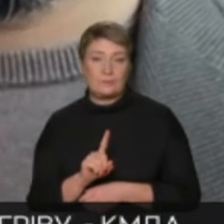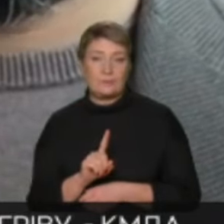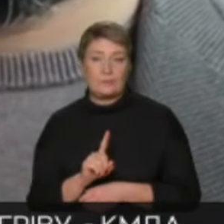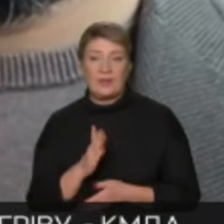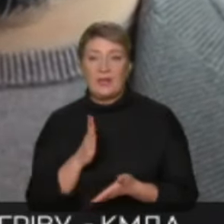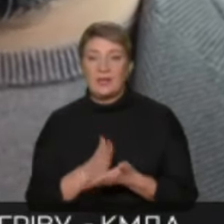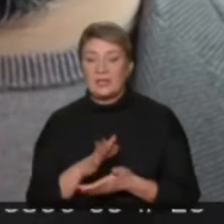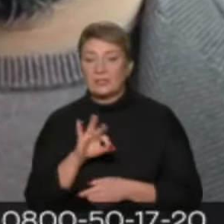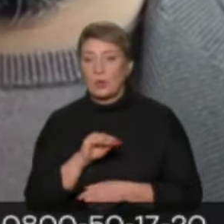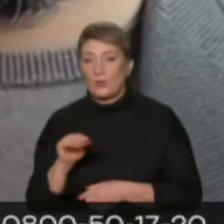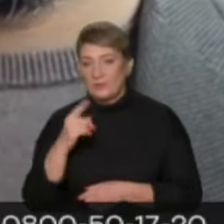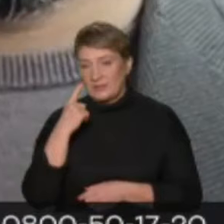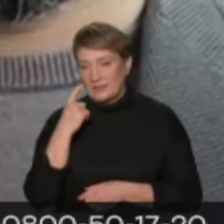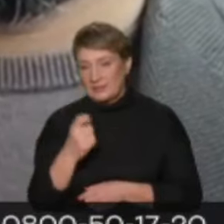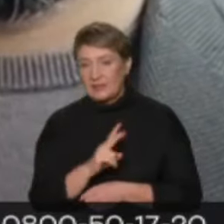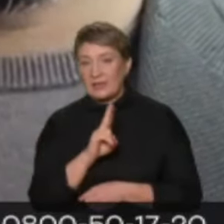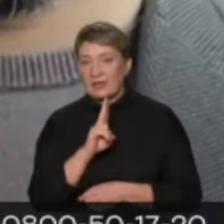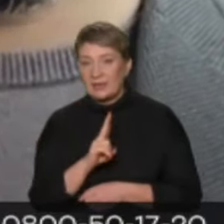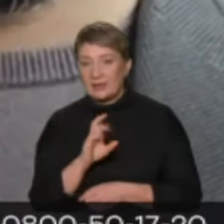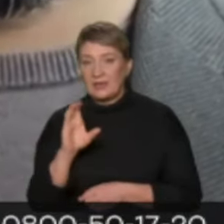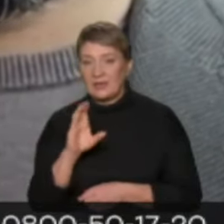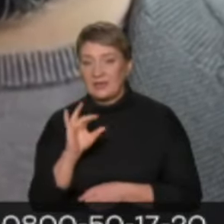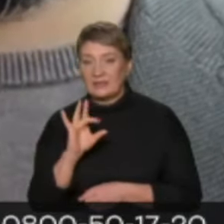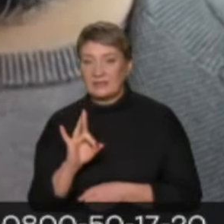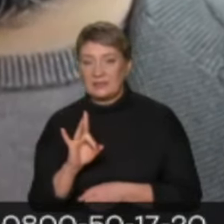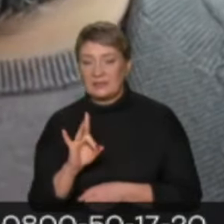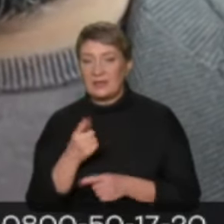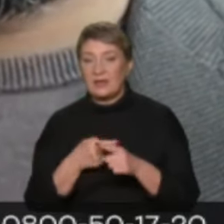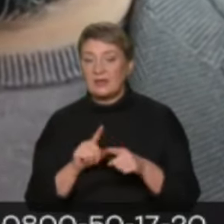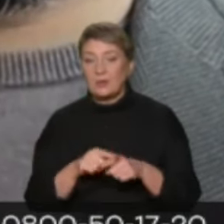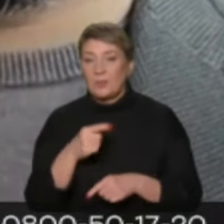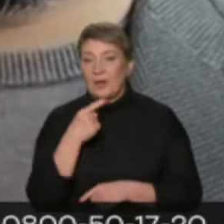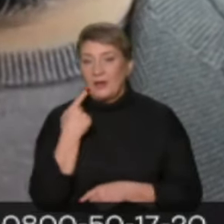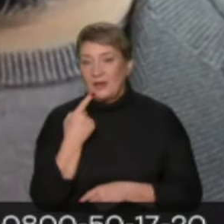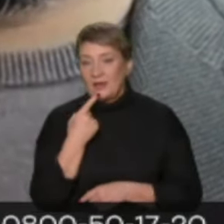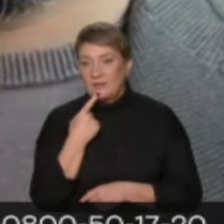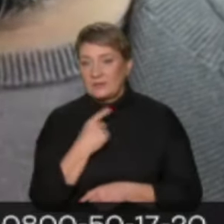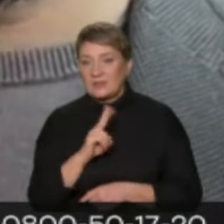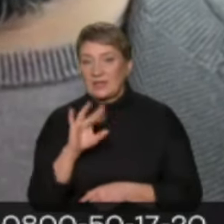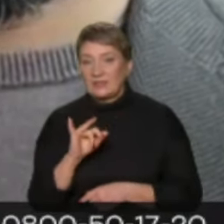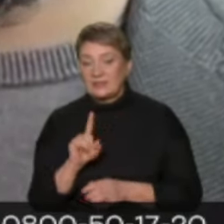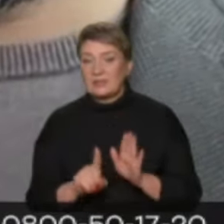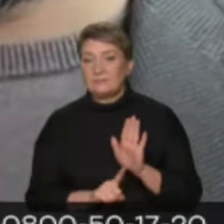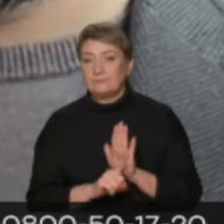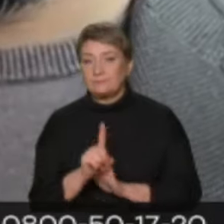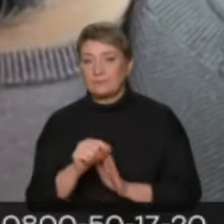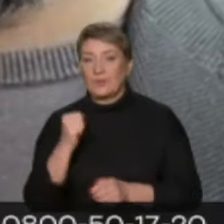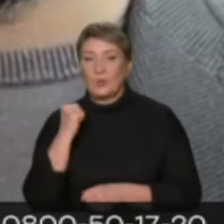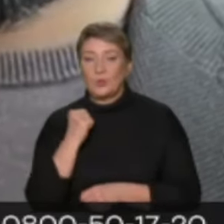официальное заявление КСИР, в котором говорится, что КСИР нанес удары